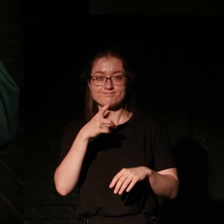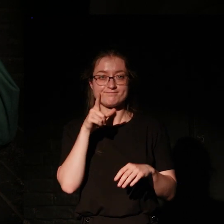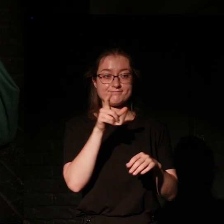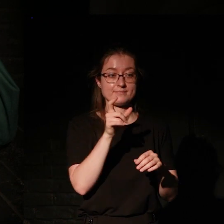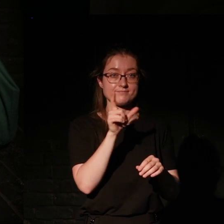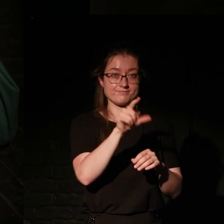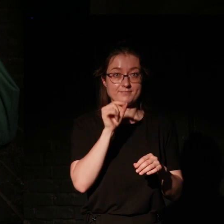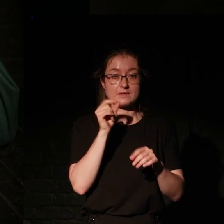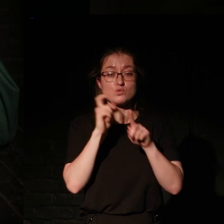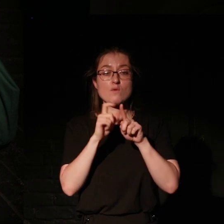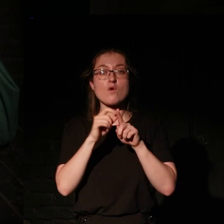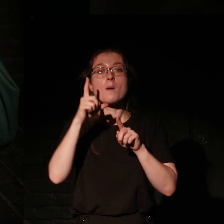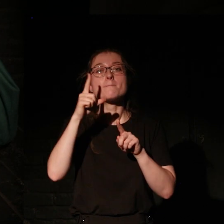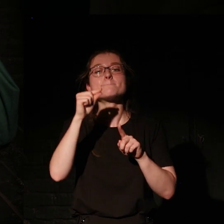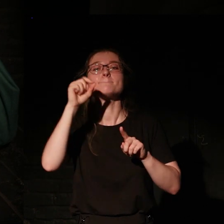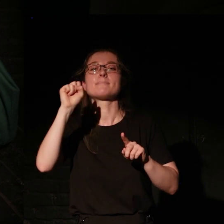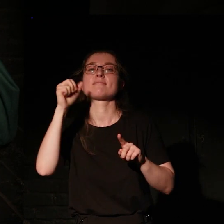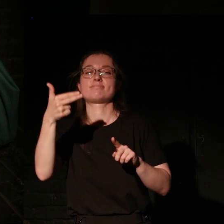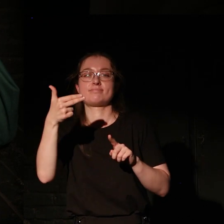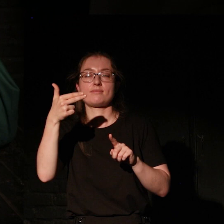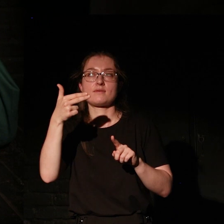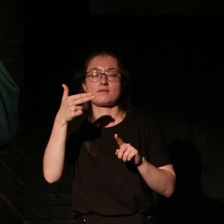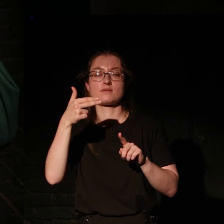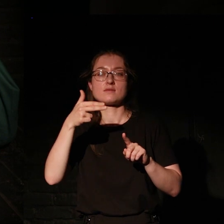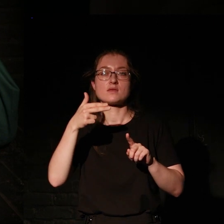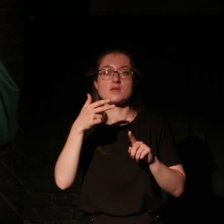są takie świadectwa biblijne, które zamieniają tego